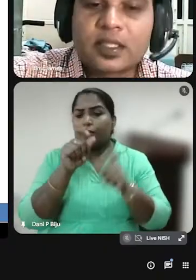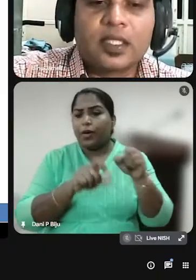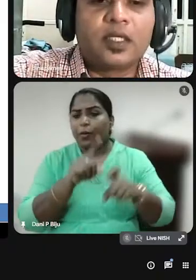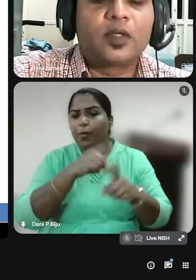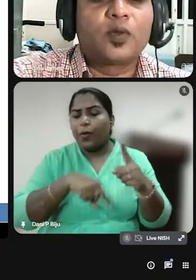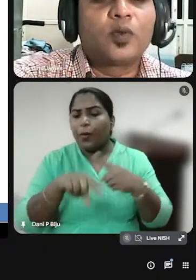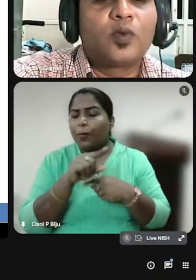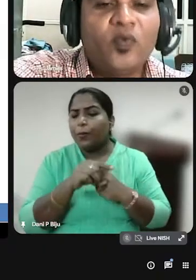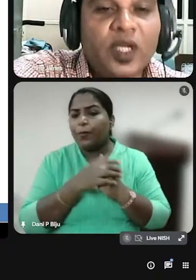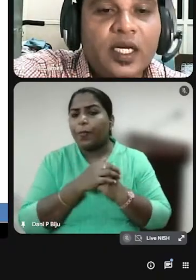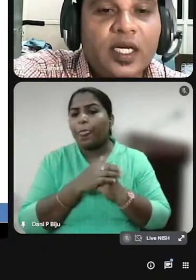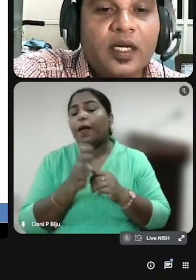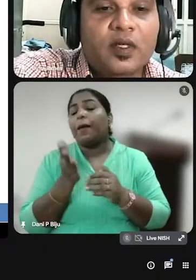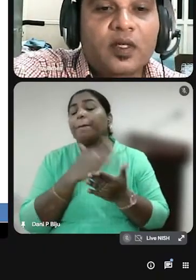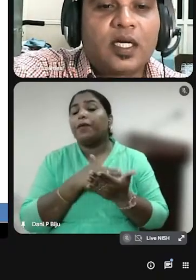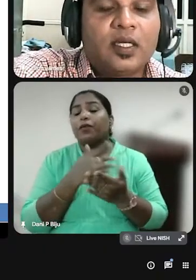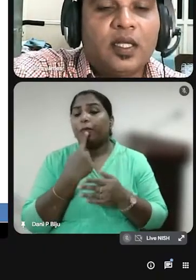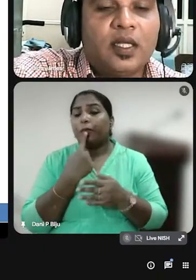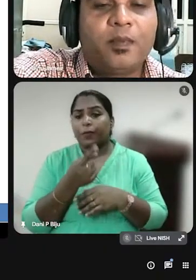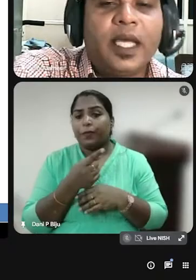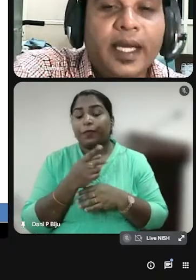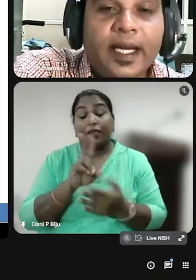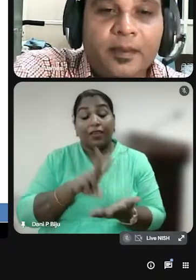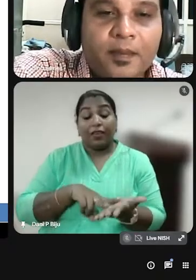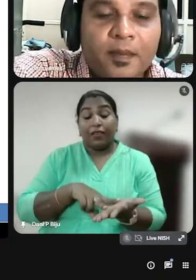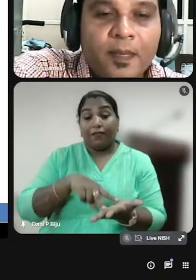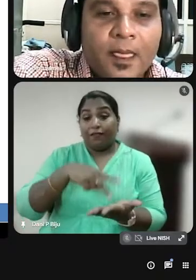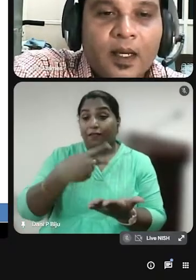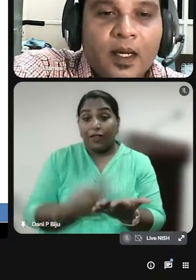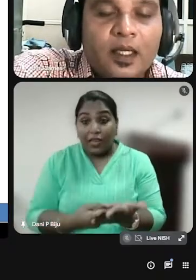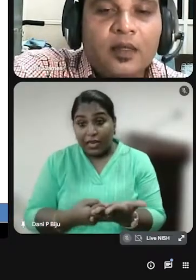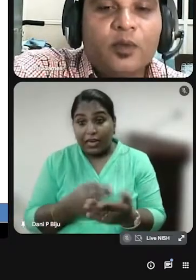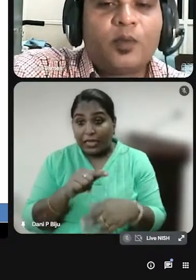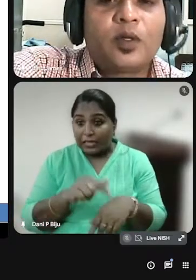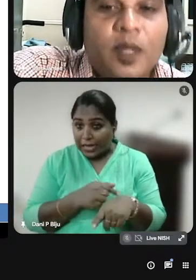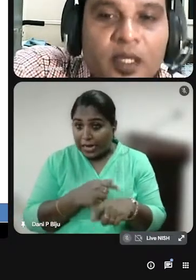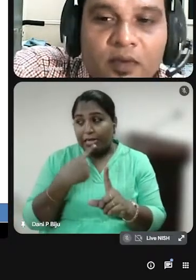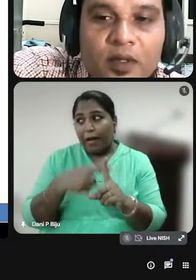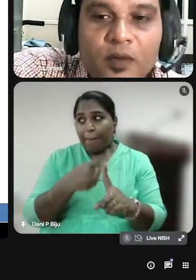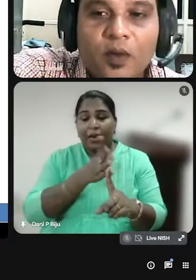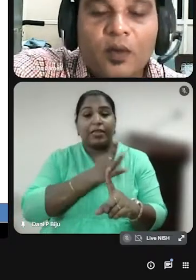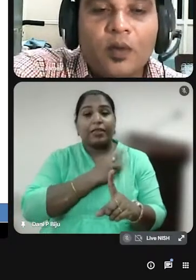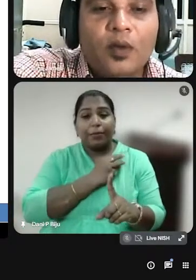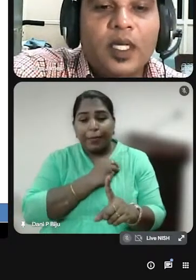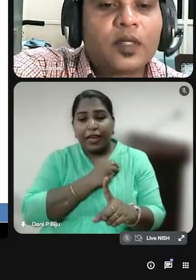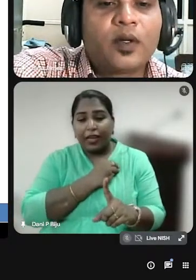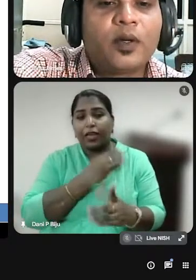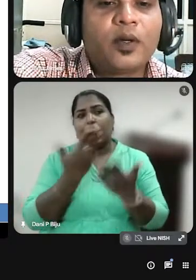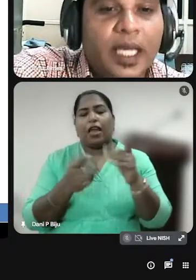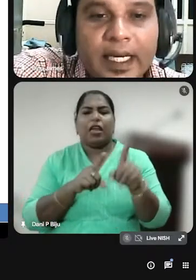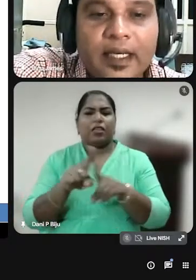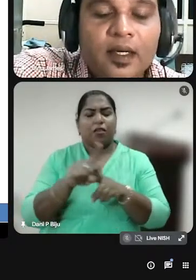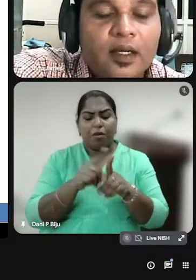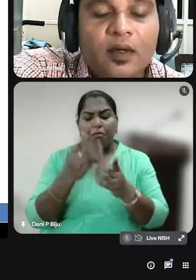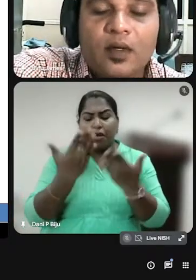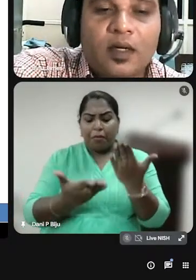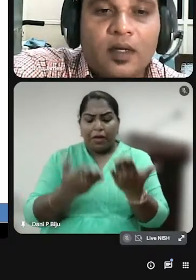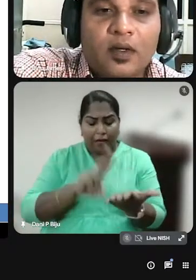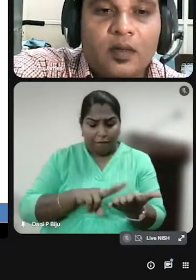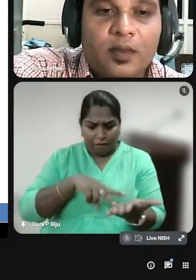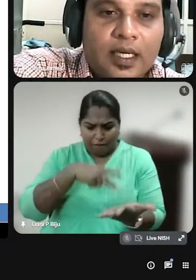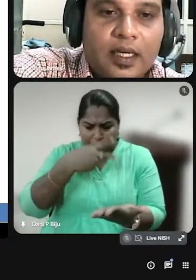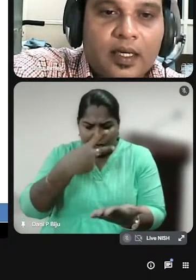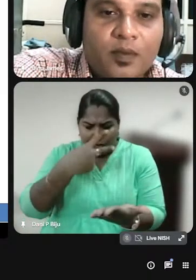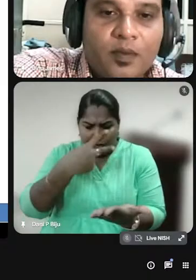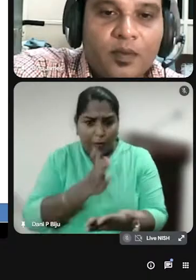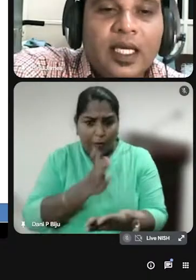നമ്മൾ ചർച്ച ചെയ്തിരുന്നു, വീഴാനുള്ള സാധ്യതയും പേടി, അതായത് മുമ്പോട്ട് മറിഞ്ഞു വീഴുവോ എന്നുള്ളൊരു പേടി